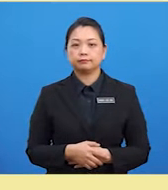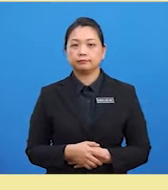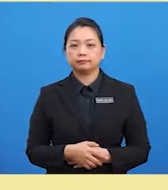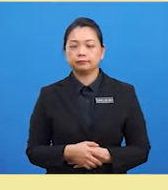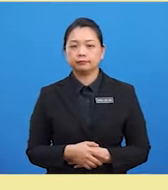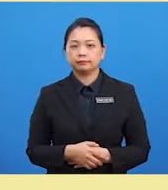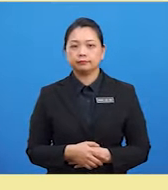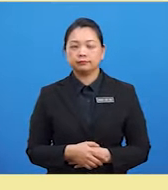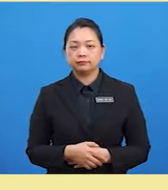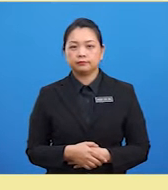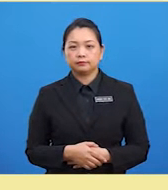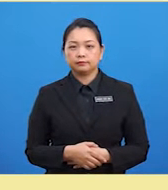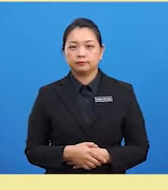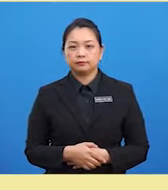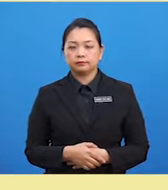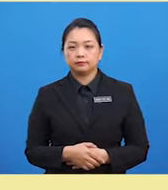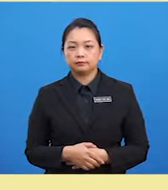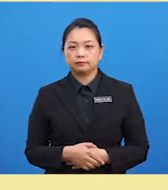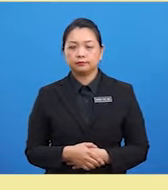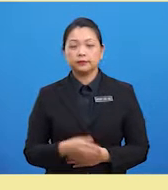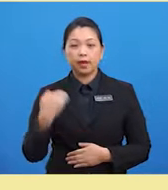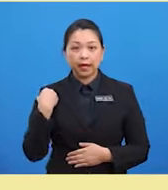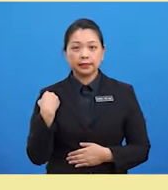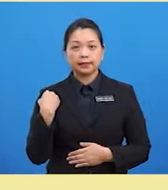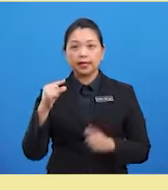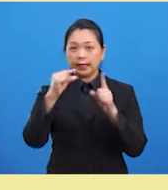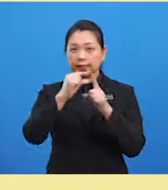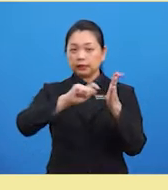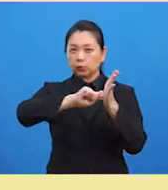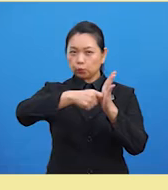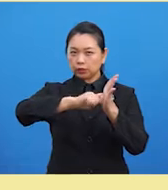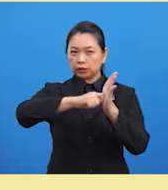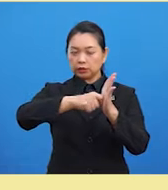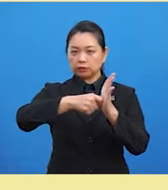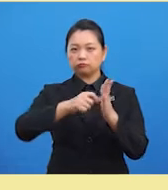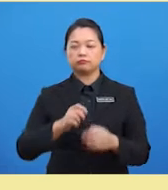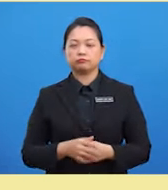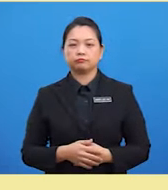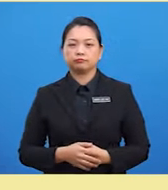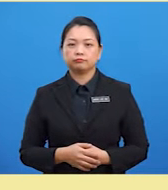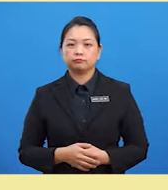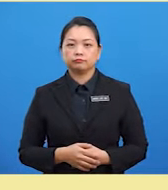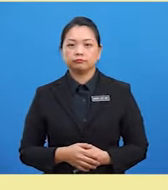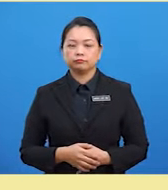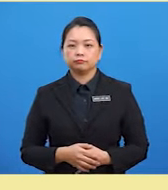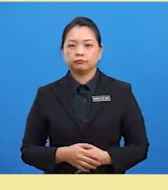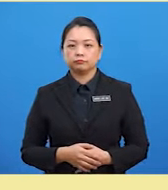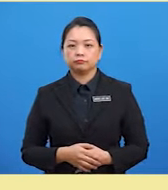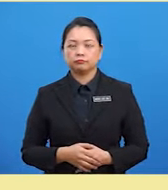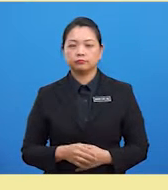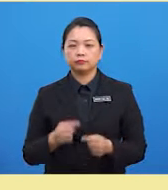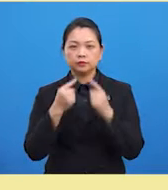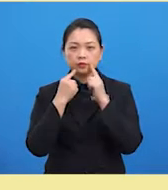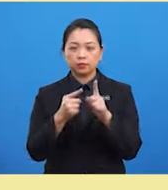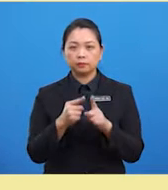Soalan yang mempunyai kata kunci nyatakan. Jawapan yang diberi hendaklah